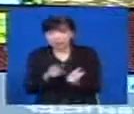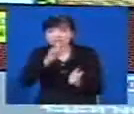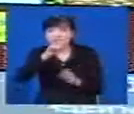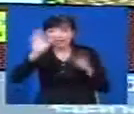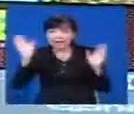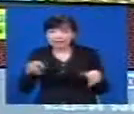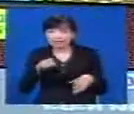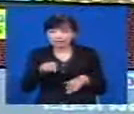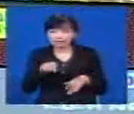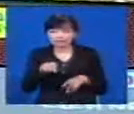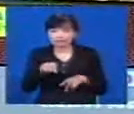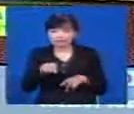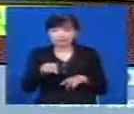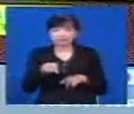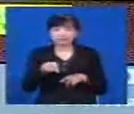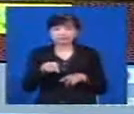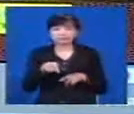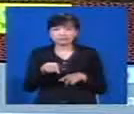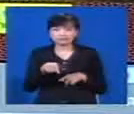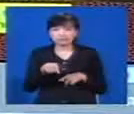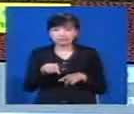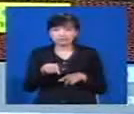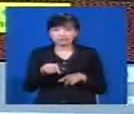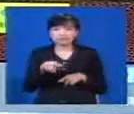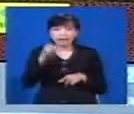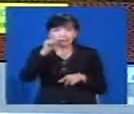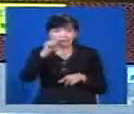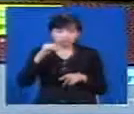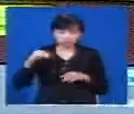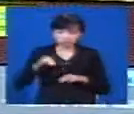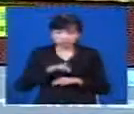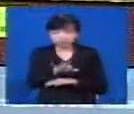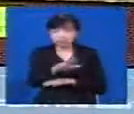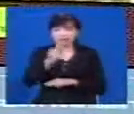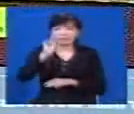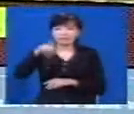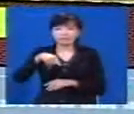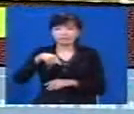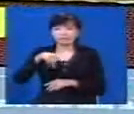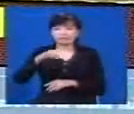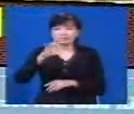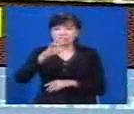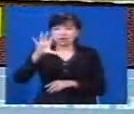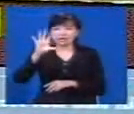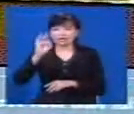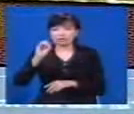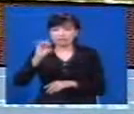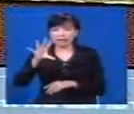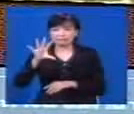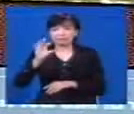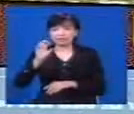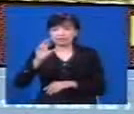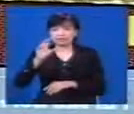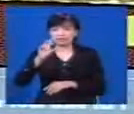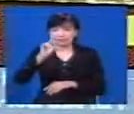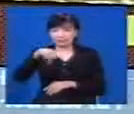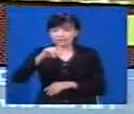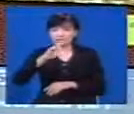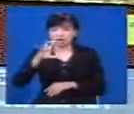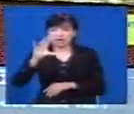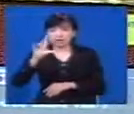พระยาก็รับได้ 2,840 ขณะที่น้ำไหลปัจจุบันตอนนี้เลยคือ 1,700 คร ับ ก็น้อยกว่าเยอะเลยน้อยกว่าเยอะ